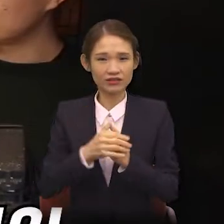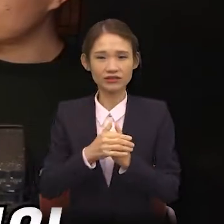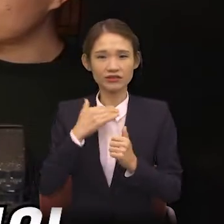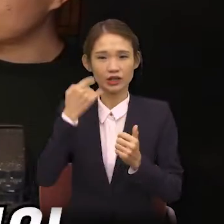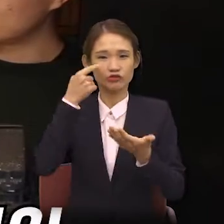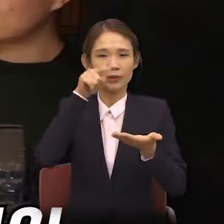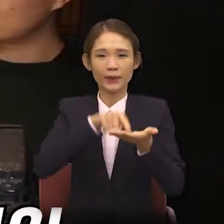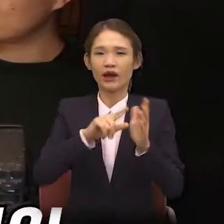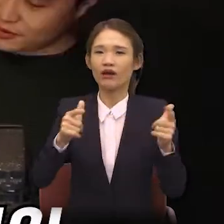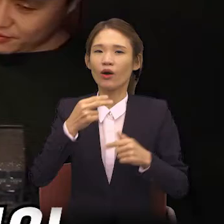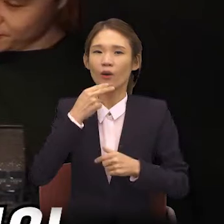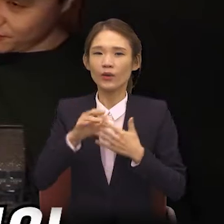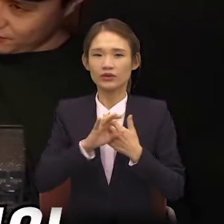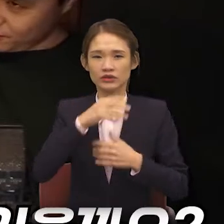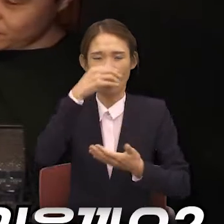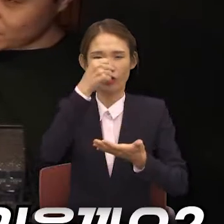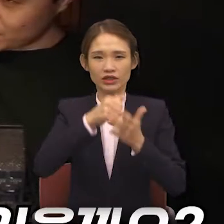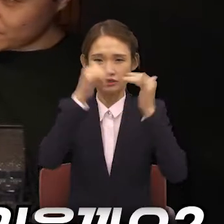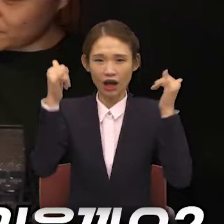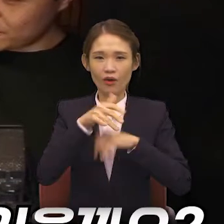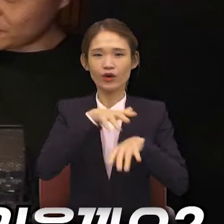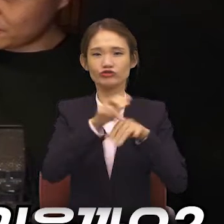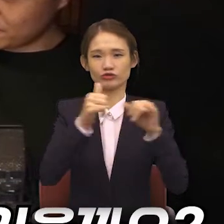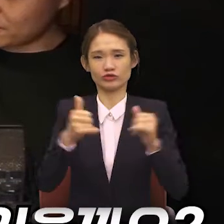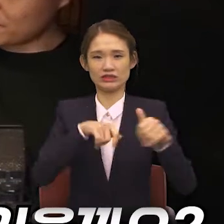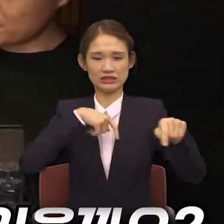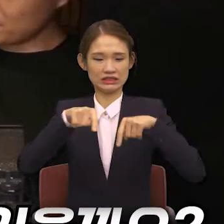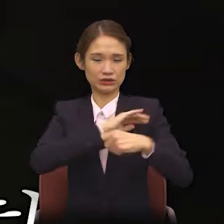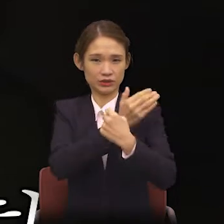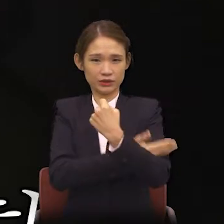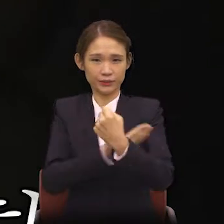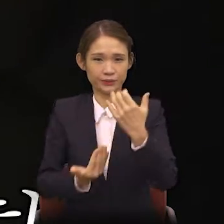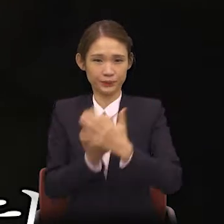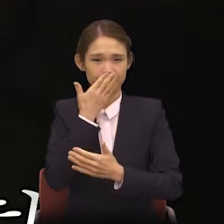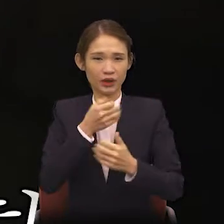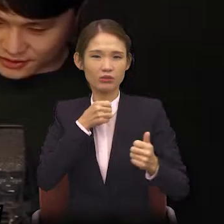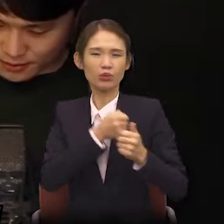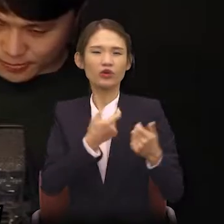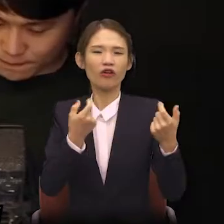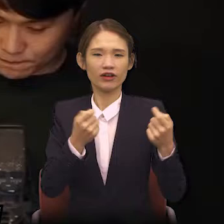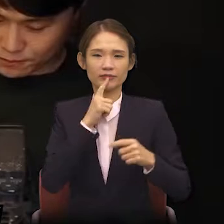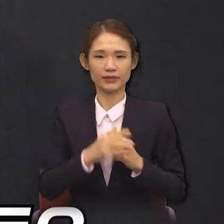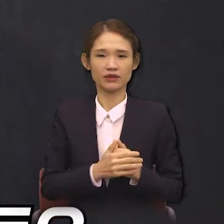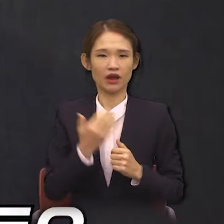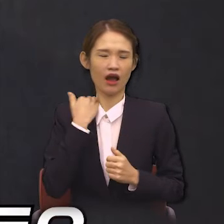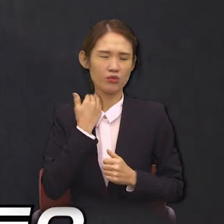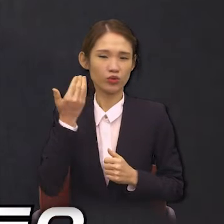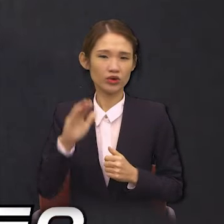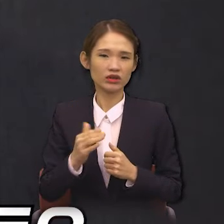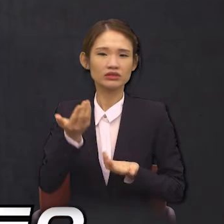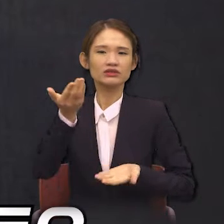눈에 띄지 않고 과연 정상적인 사회 구성원으로서 지위를 누릴 수 있을까요? 폭력적이네요. 예. 굉장히. 보이지 않아야 되는데